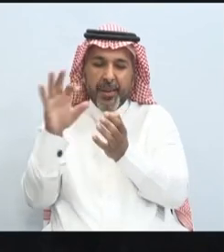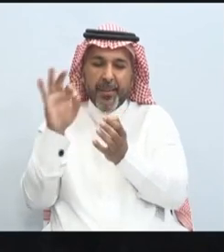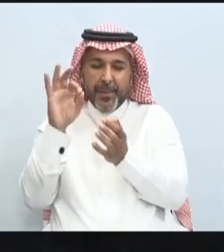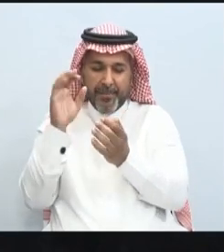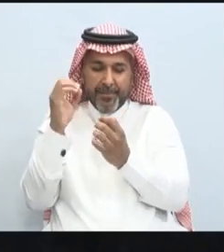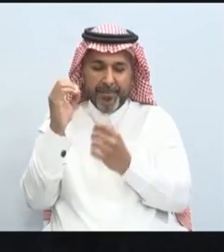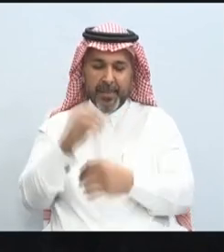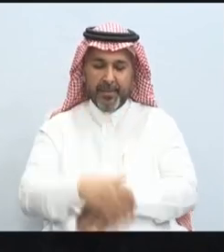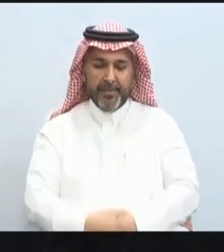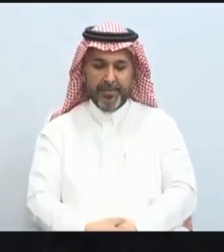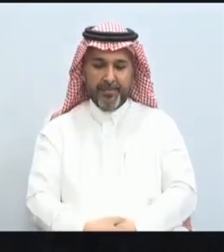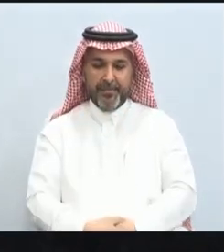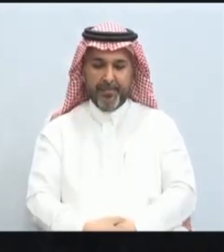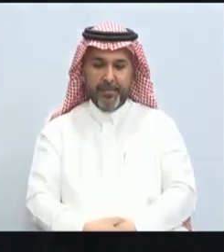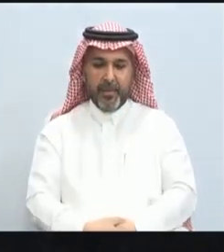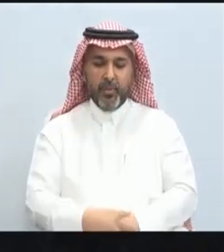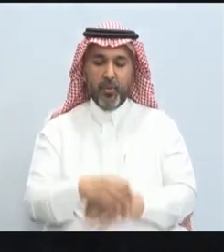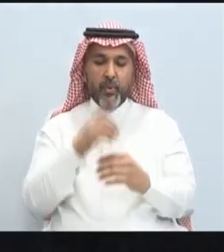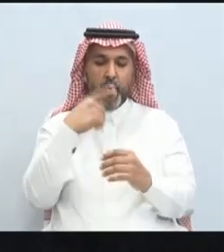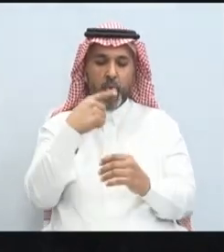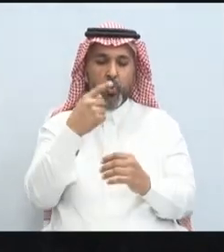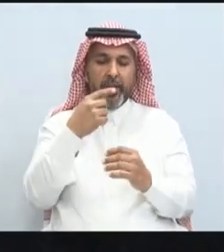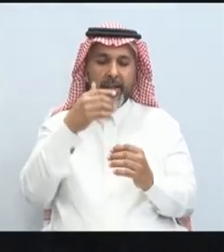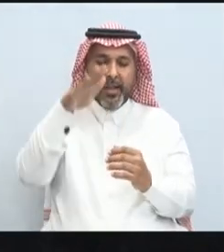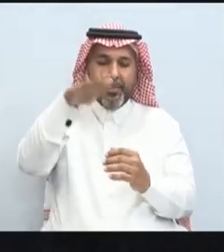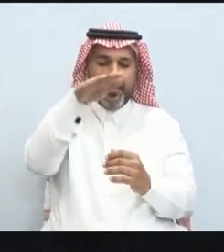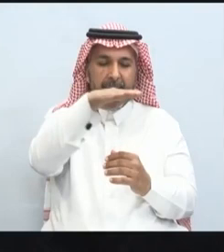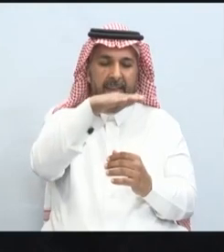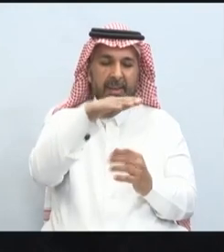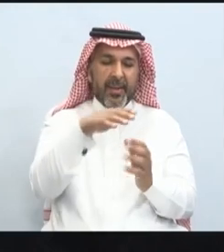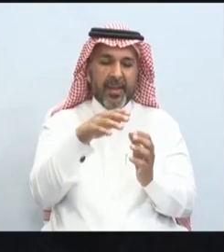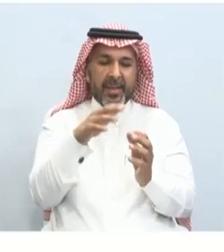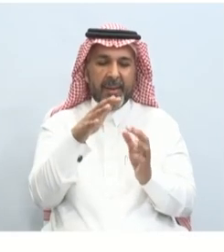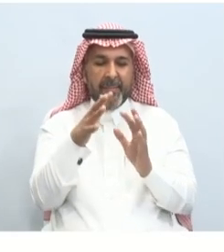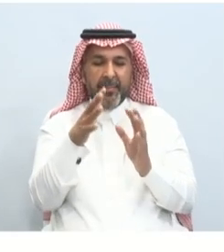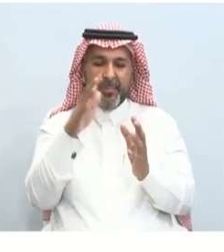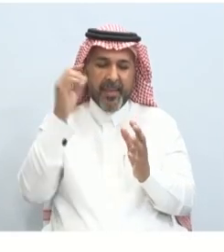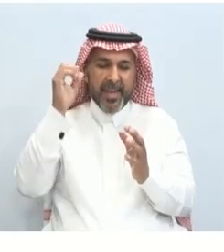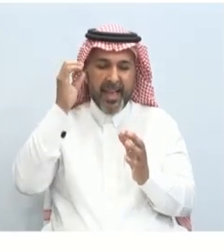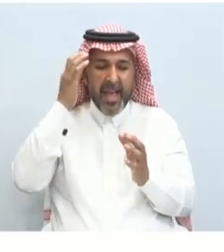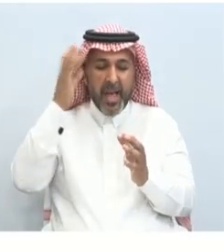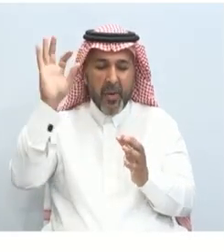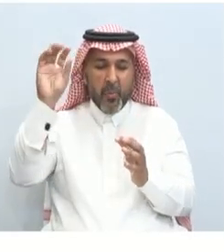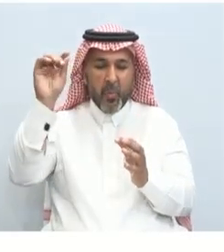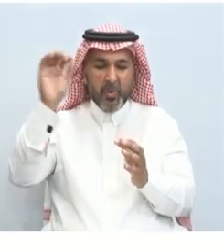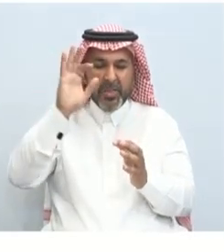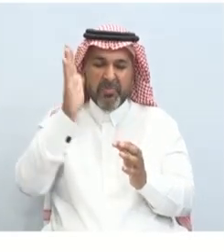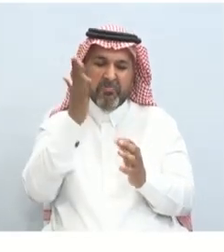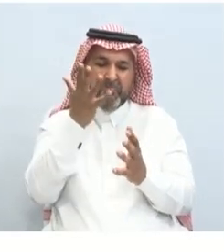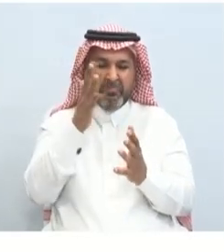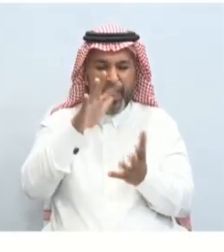الطلاب ليسوا عباقره بعض الطلاب جزئيه ليسوا عباقره سلبيه جيم سين